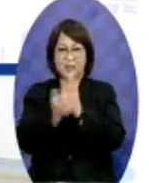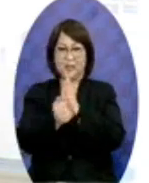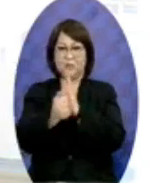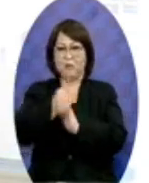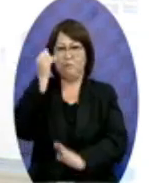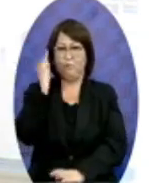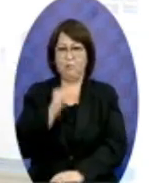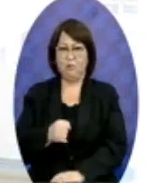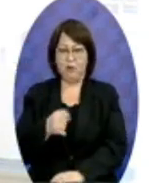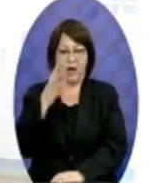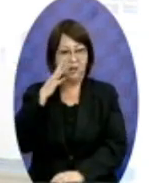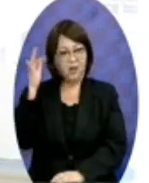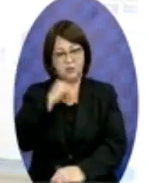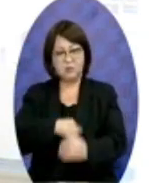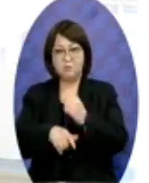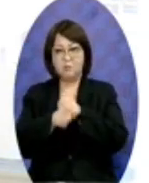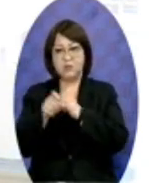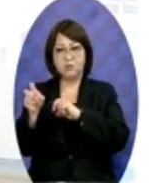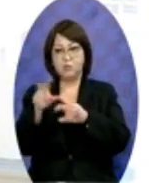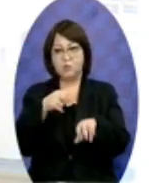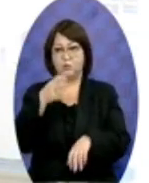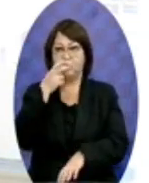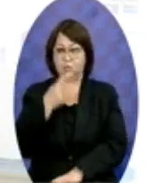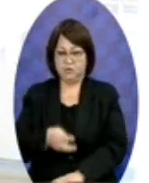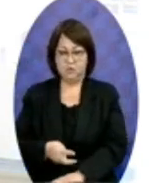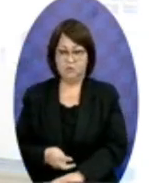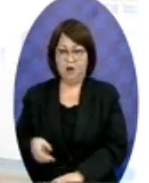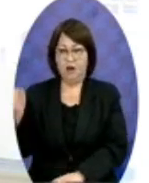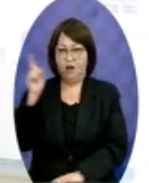5 юм уу 3 юм бид нар одоо тэрийг өөрсдөө судалж гаргаж ирэх хэдий ч